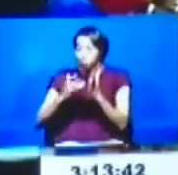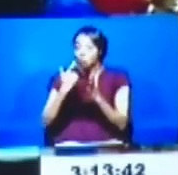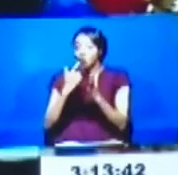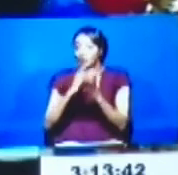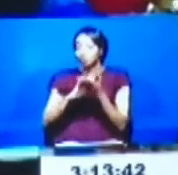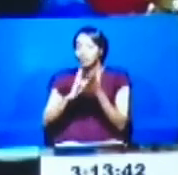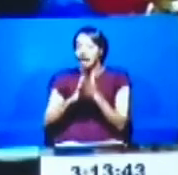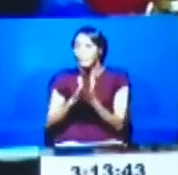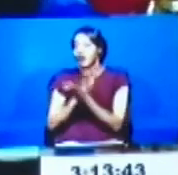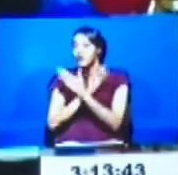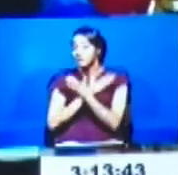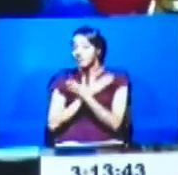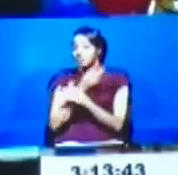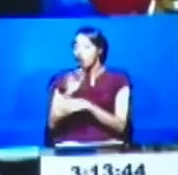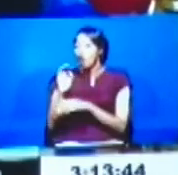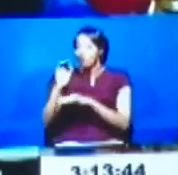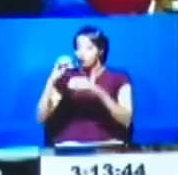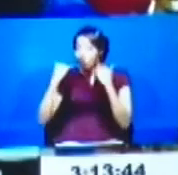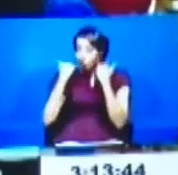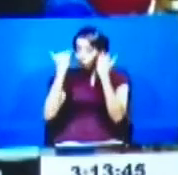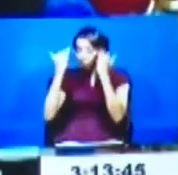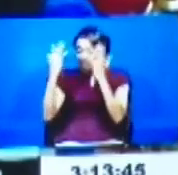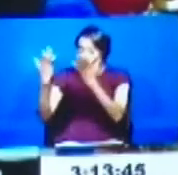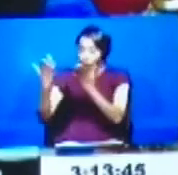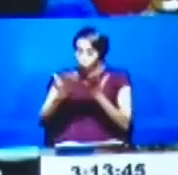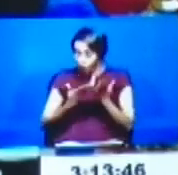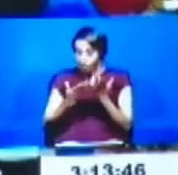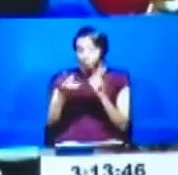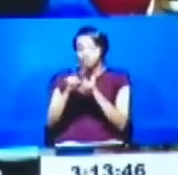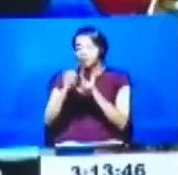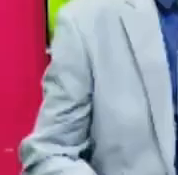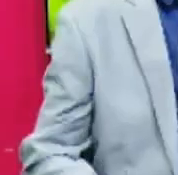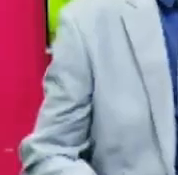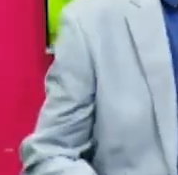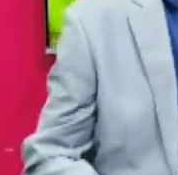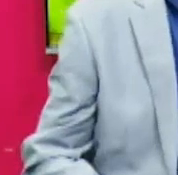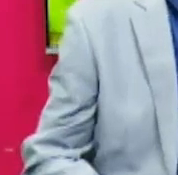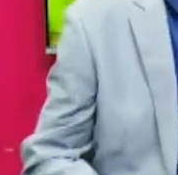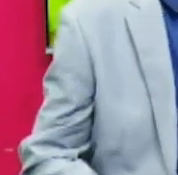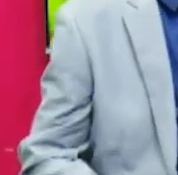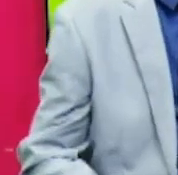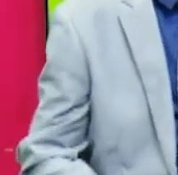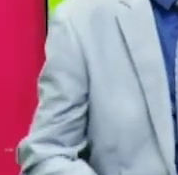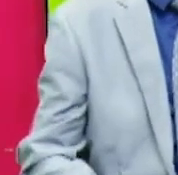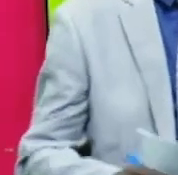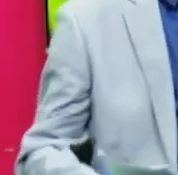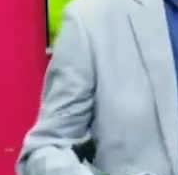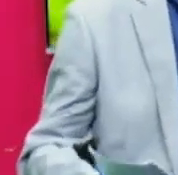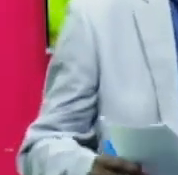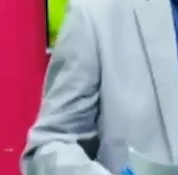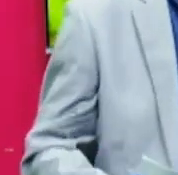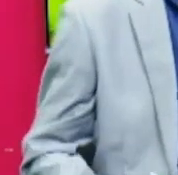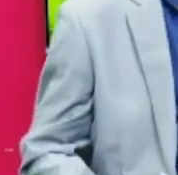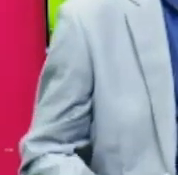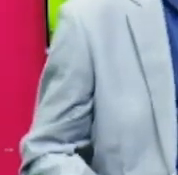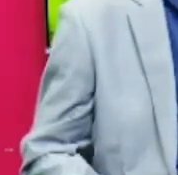yali demu Ruto Terenka na kana Ruto ya ya Muraira. Atatia. Ya jia kalulu kamaze kugwa. Certainly. Ya